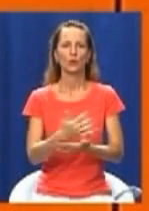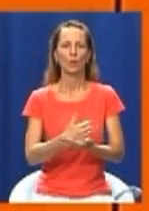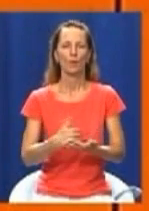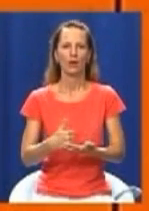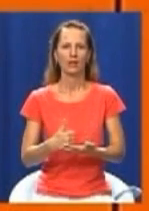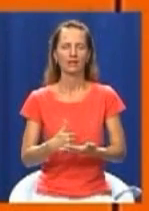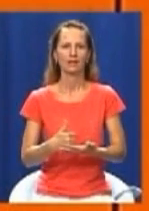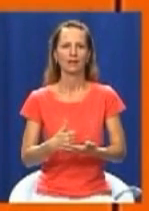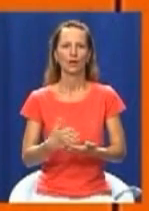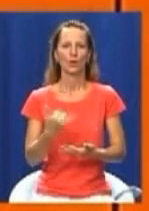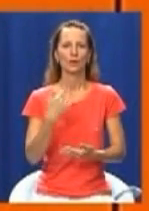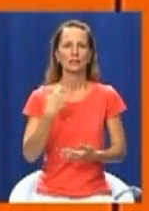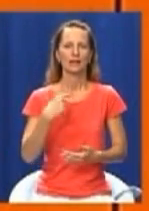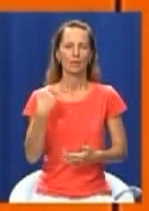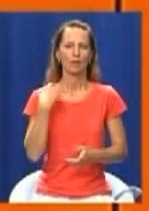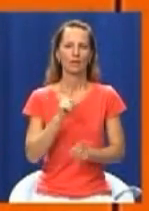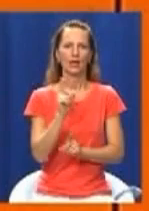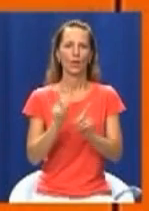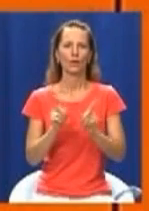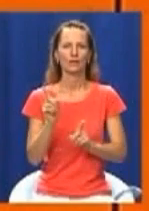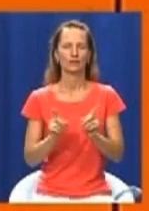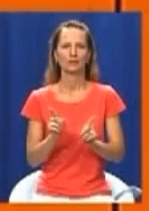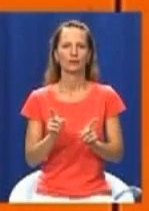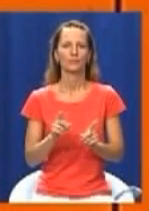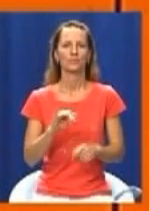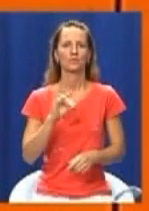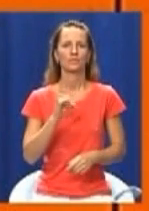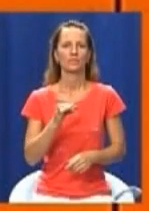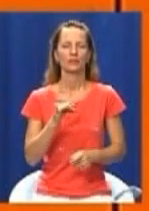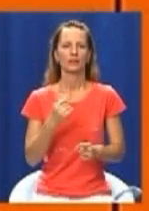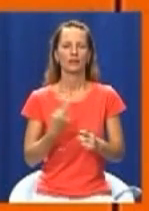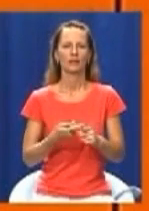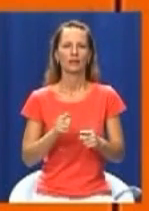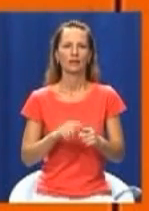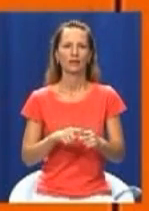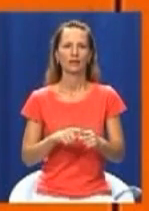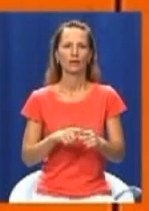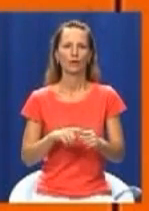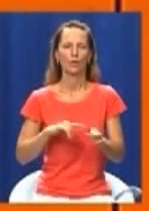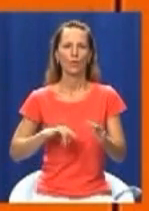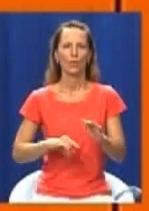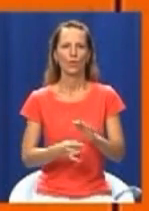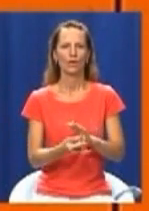зібрати їх у себе на іголочках та у себе у норі їх